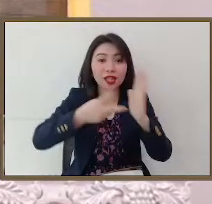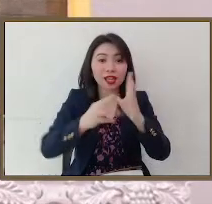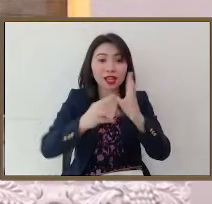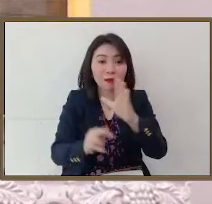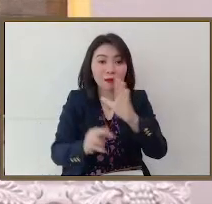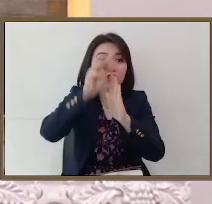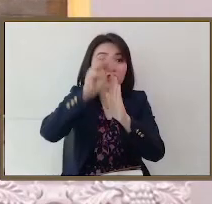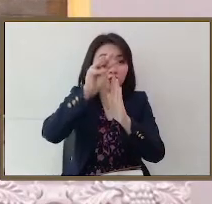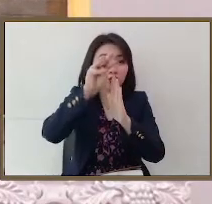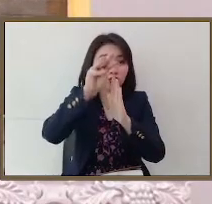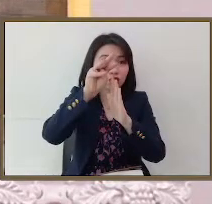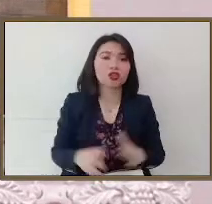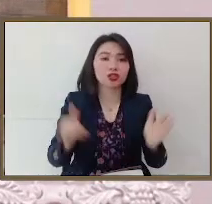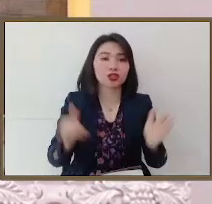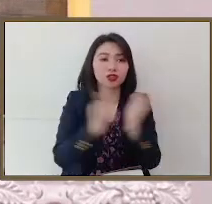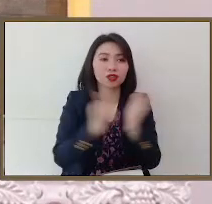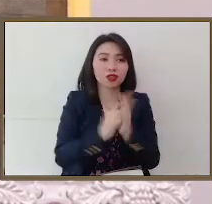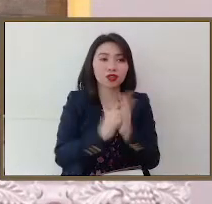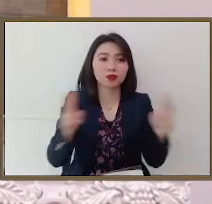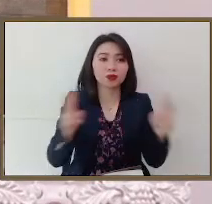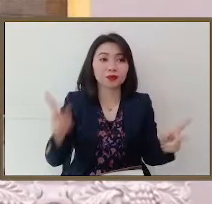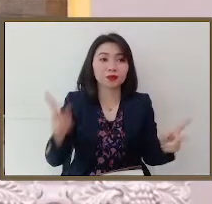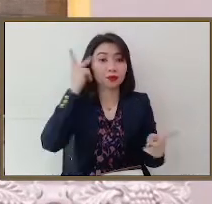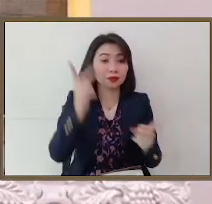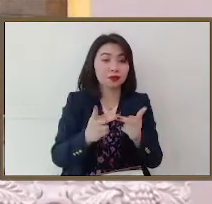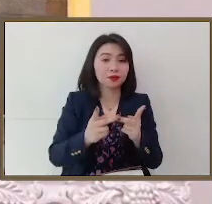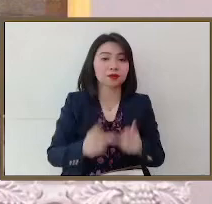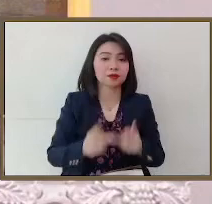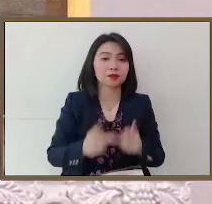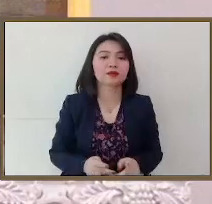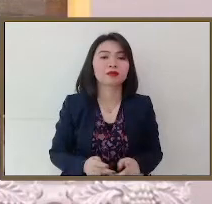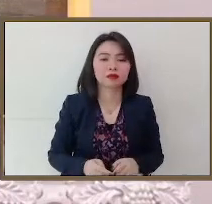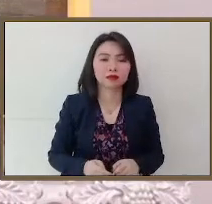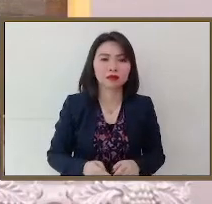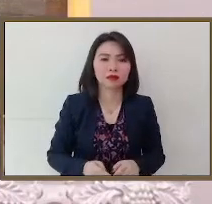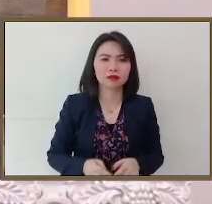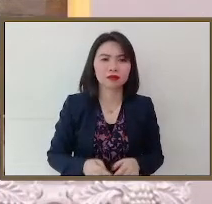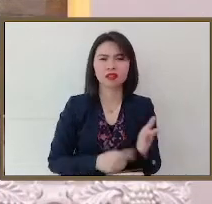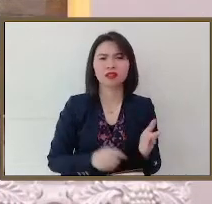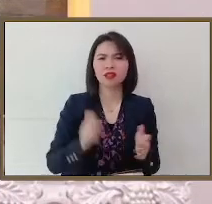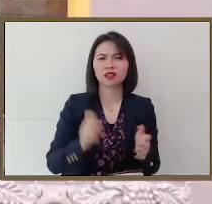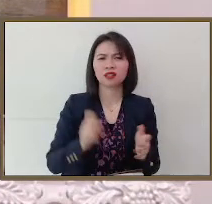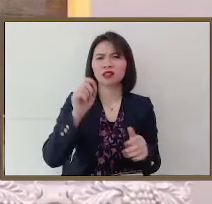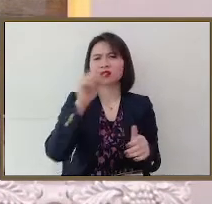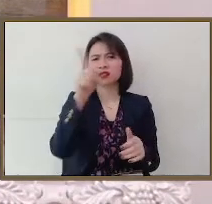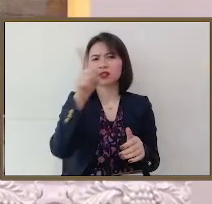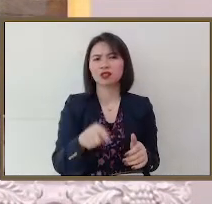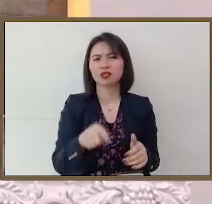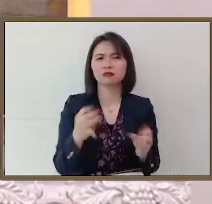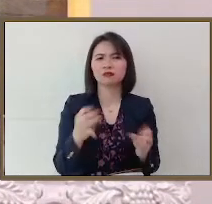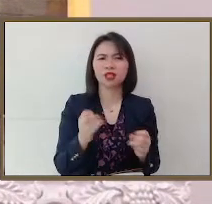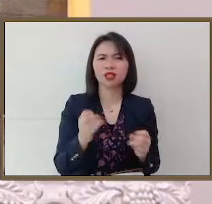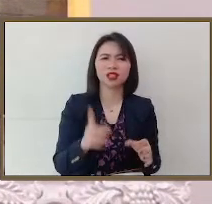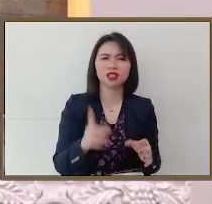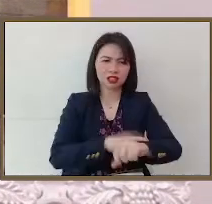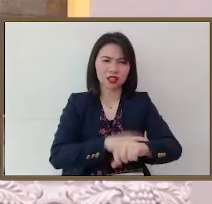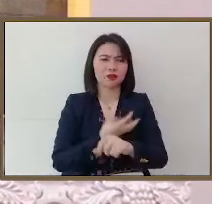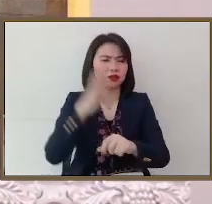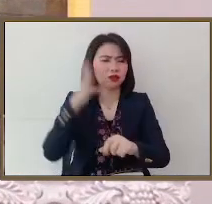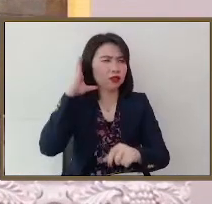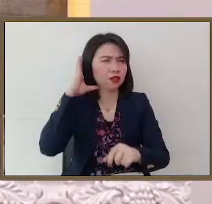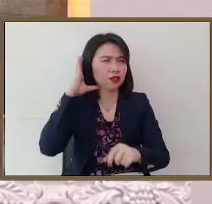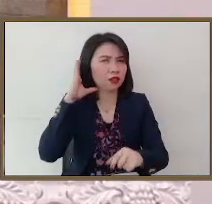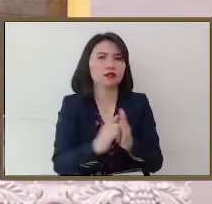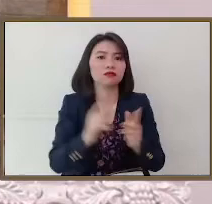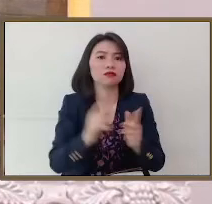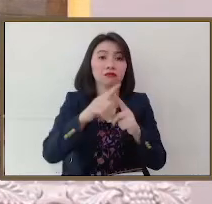the very purpose. Kapatid, ang nakakapagtaka, maraming beses na natin narinig ang salita ng Diyos, pero